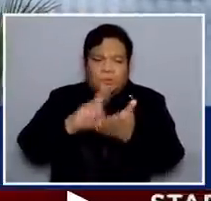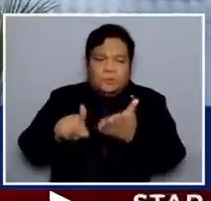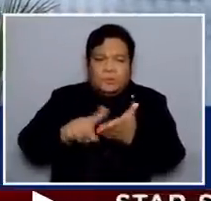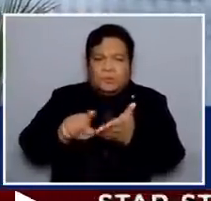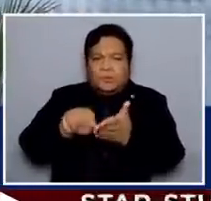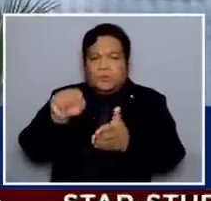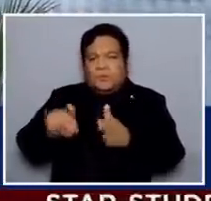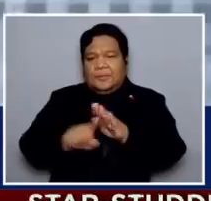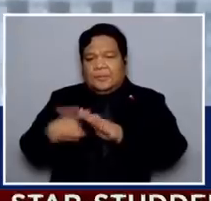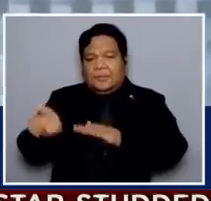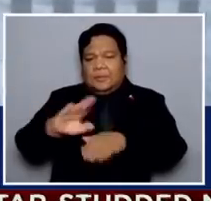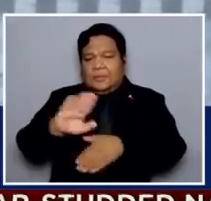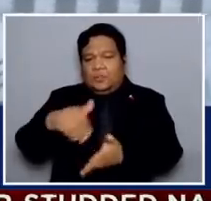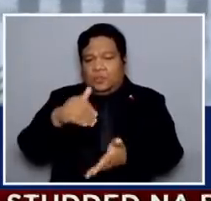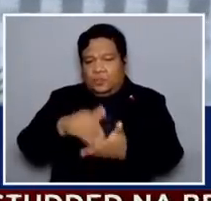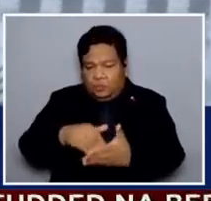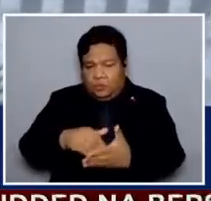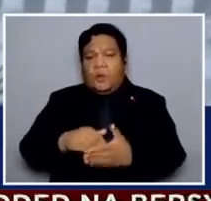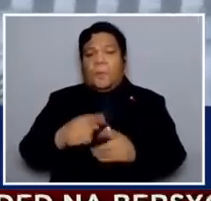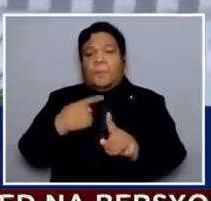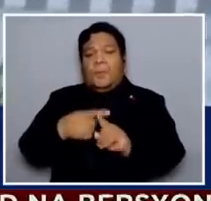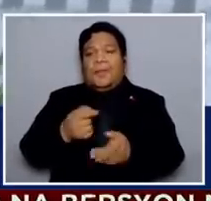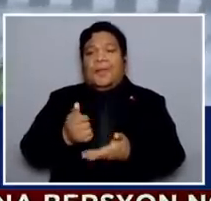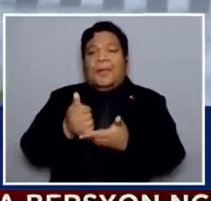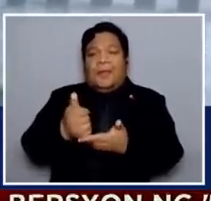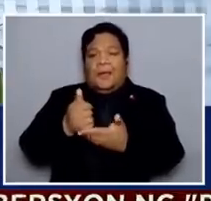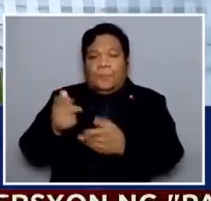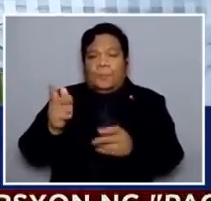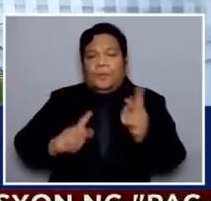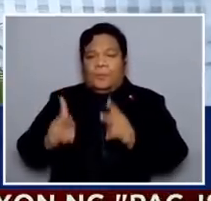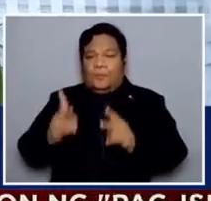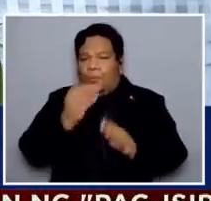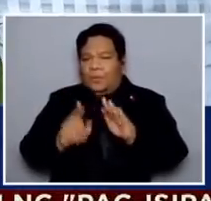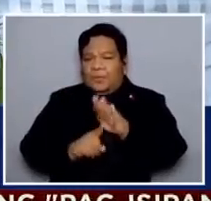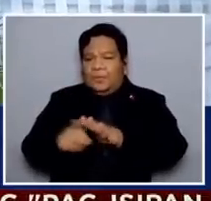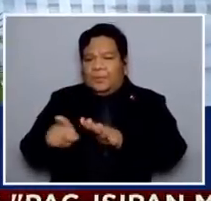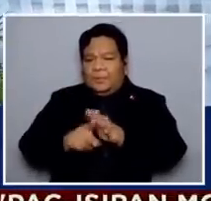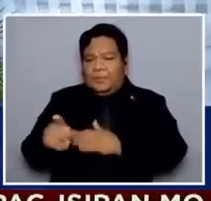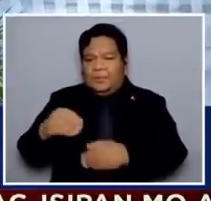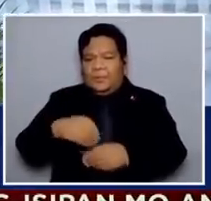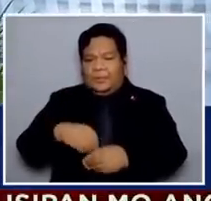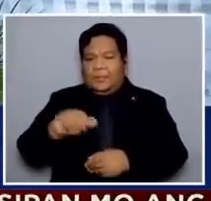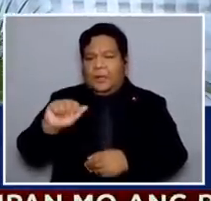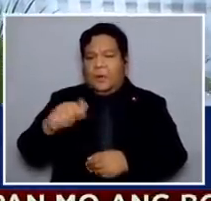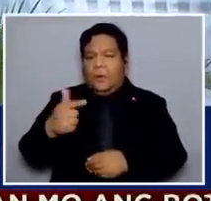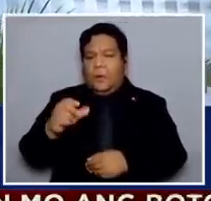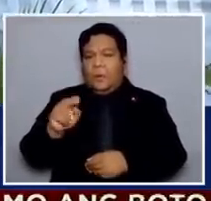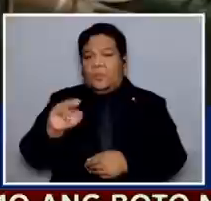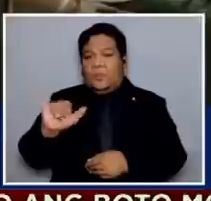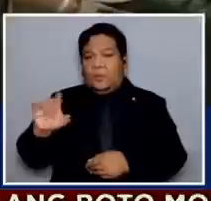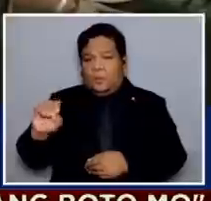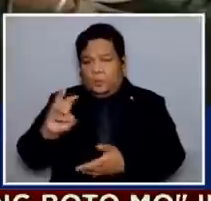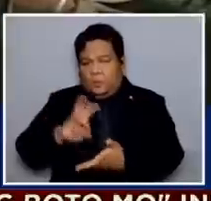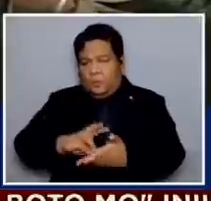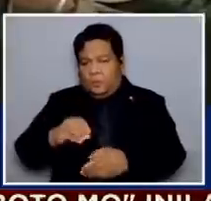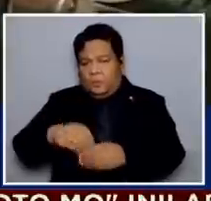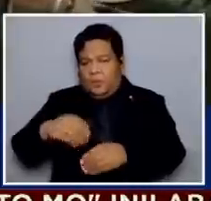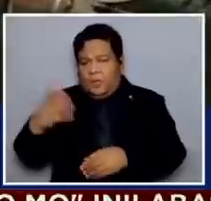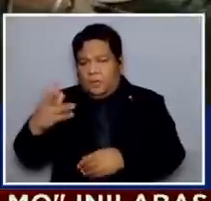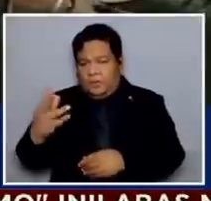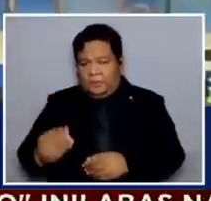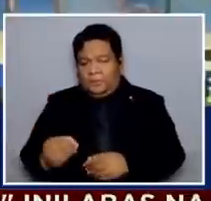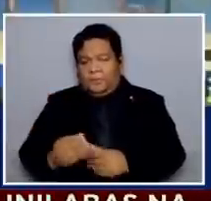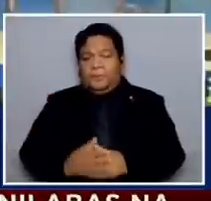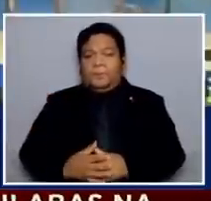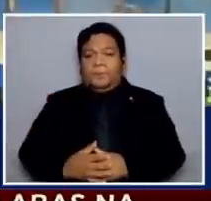ang pamimigay ng tulong sa mga lumikas sa Agoncillo, Batangas matapos ang pag-alboroto ng Bulkang Taal. Sa kanyang